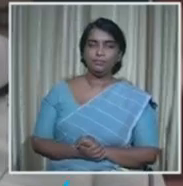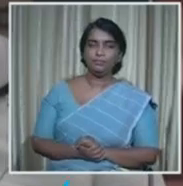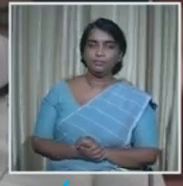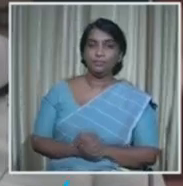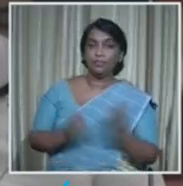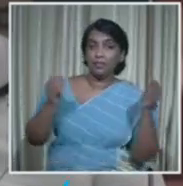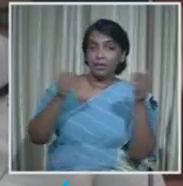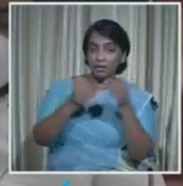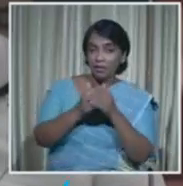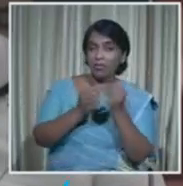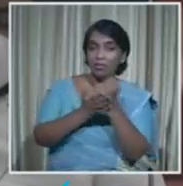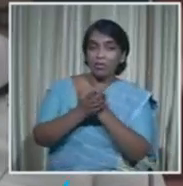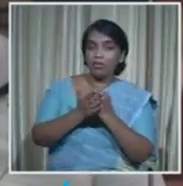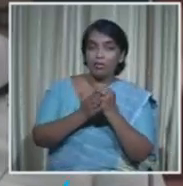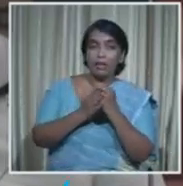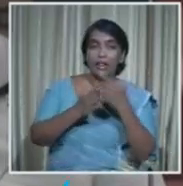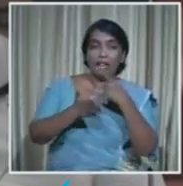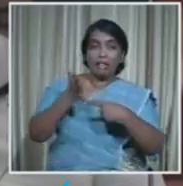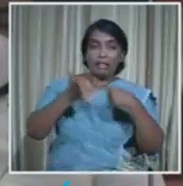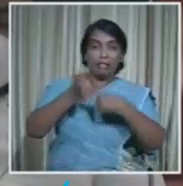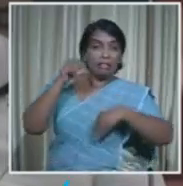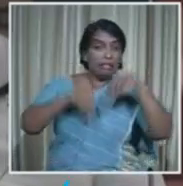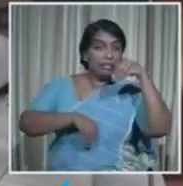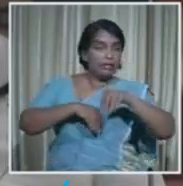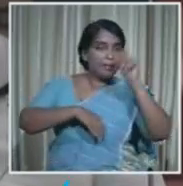පිටිපස්සේ සම්පූර්ණ දේශපාලන සැලැස්මක්